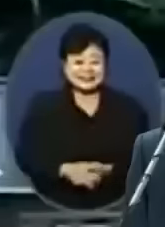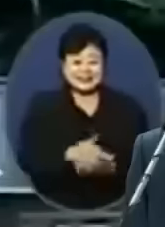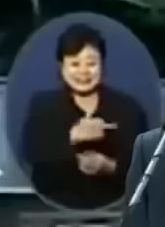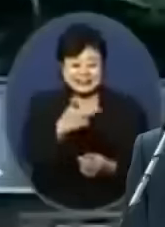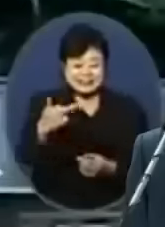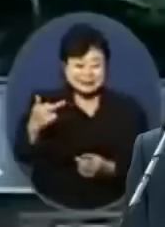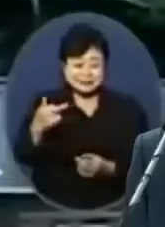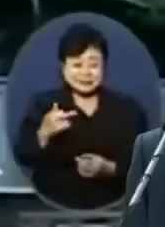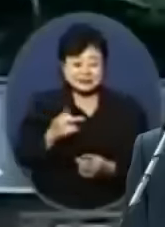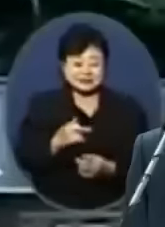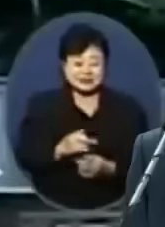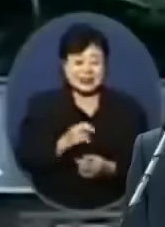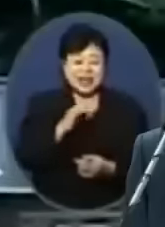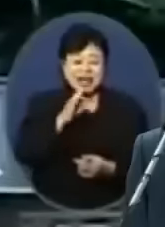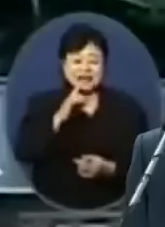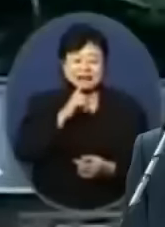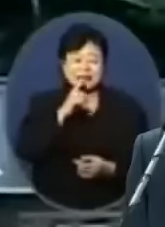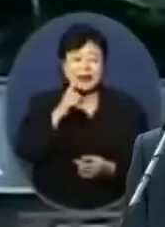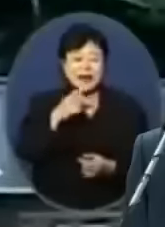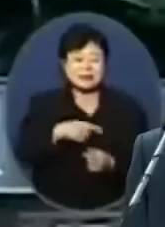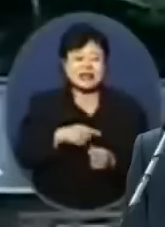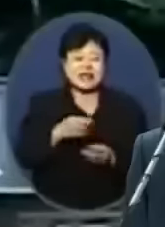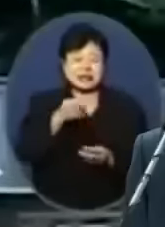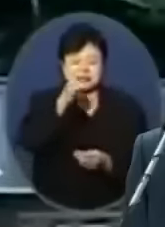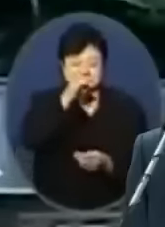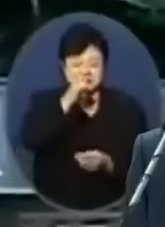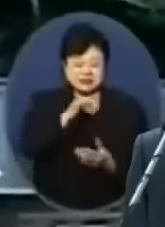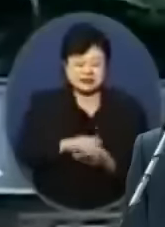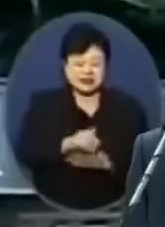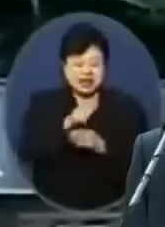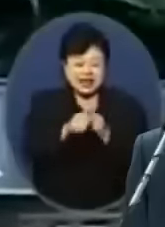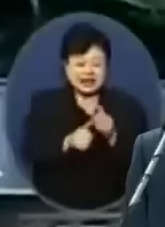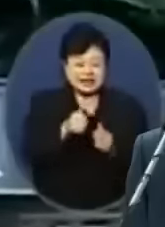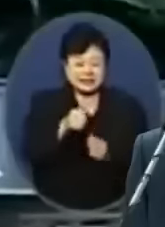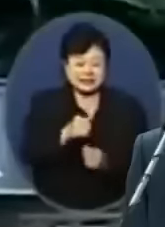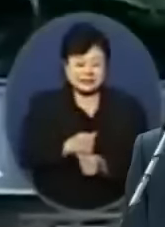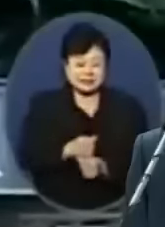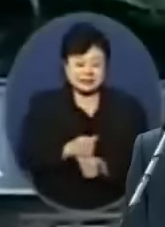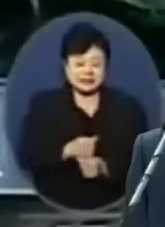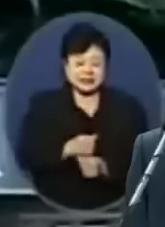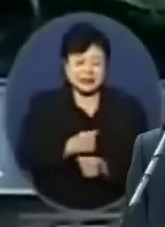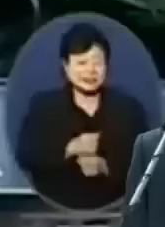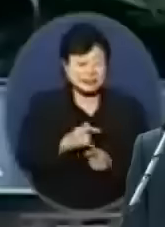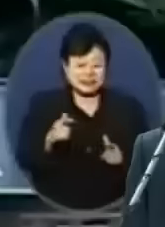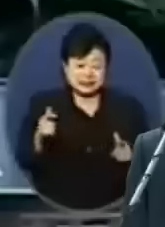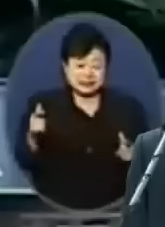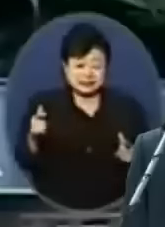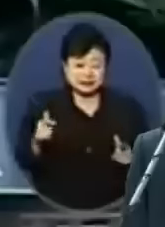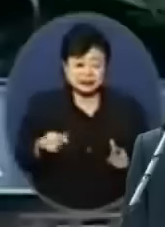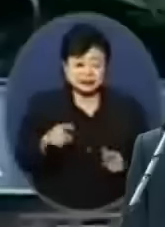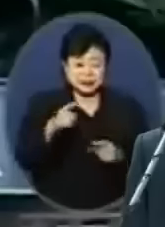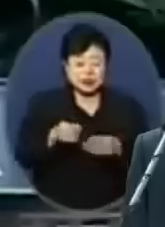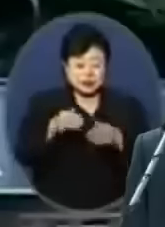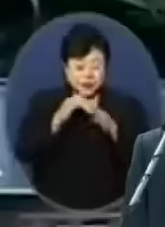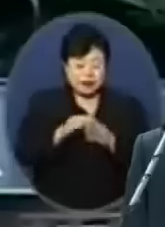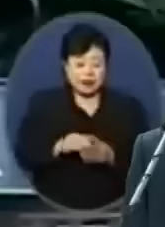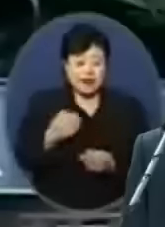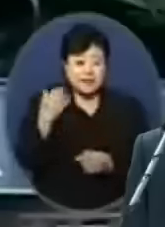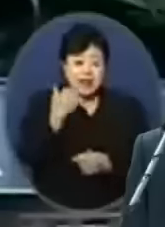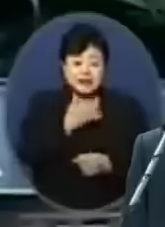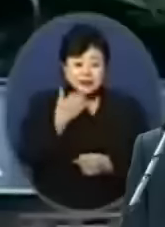크면 안 된다고 요사이 비난한 사람이 많은데 하나님은 그렇게 안 하셨습니다. 초대교회 때